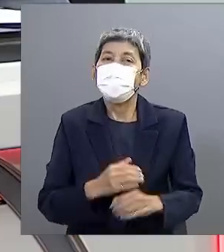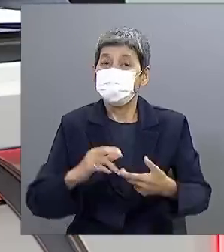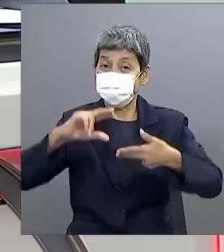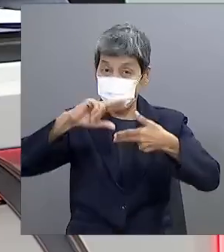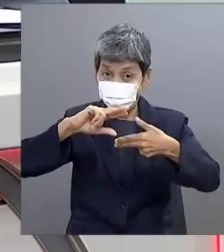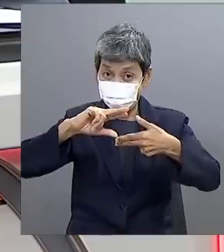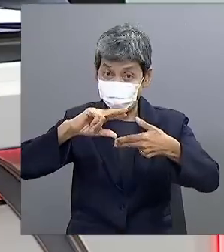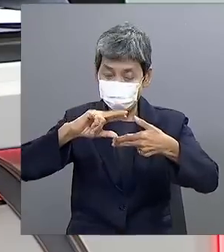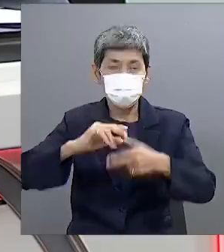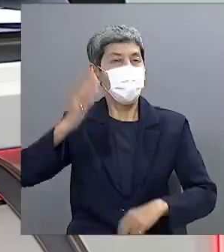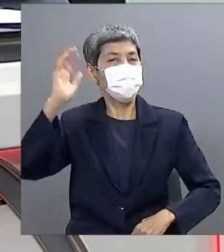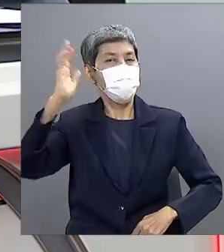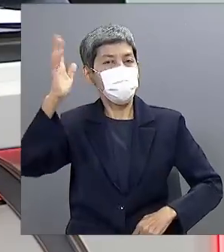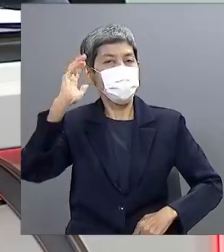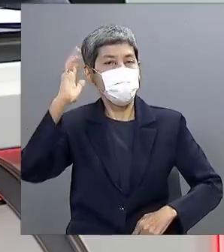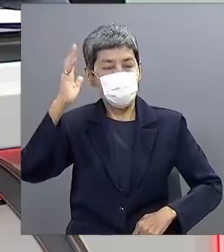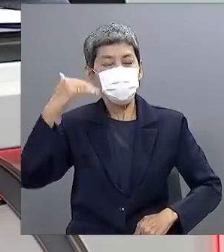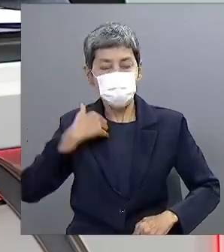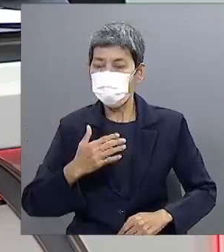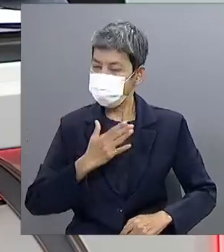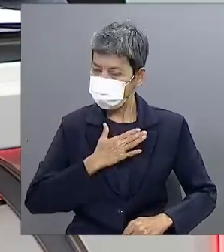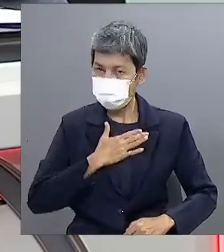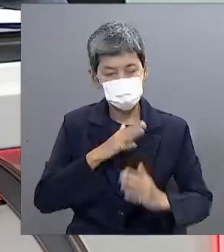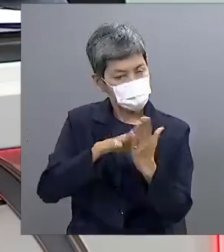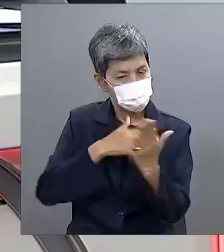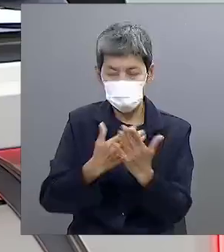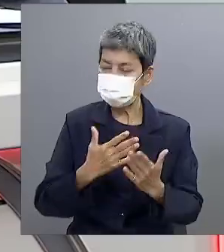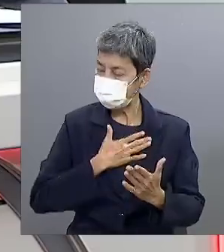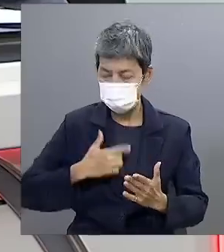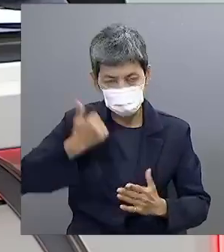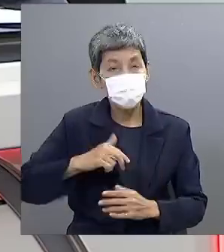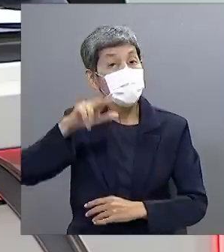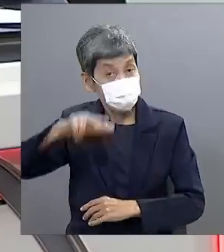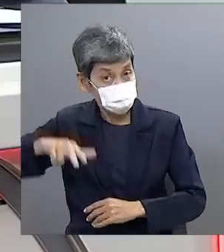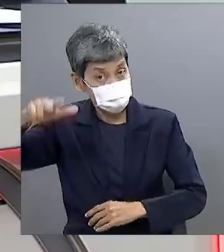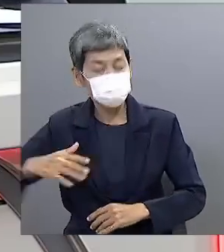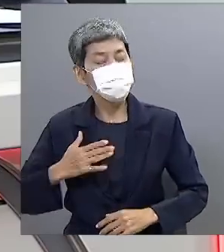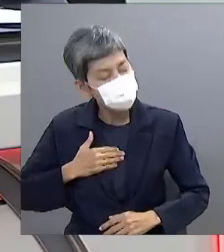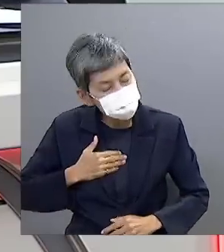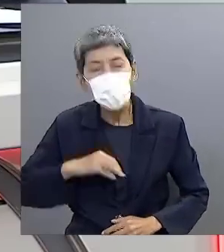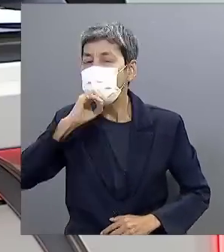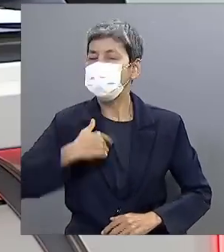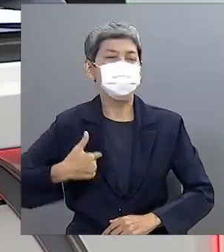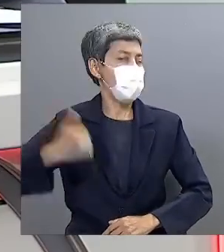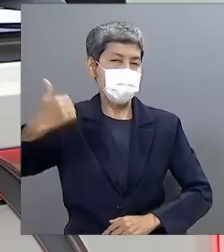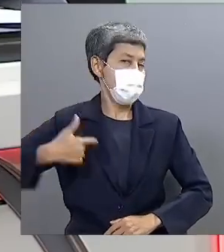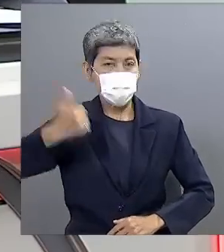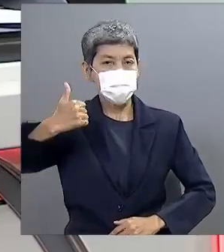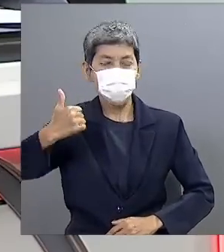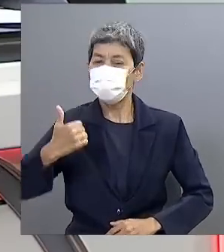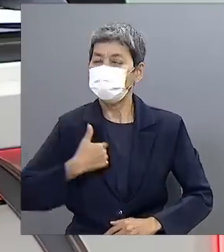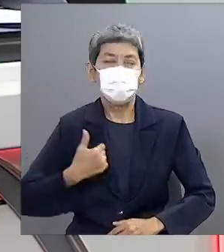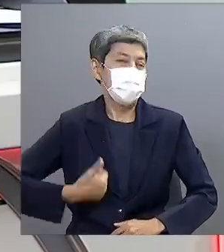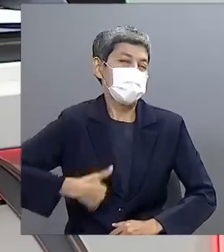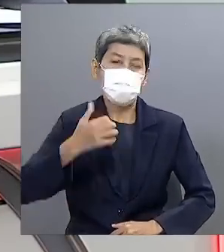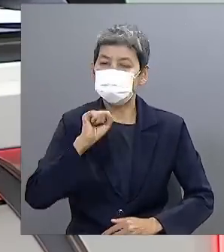วทีโรดโชว์ค่ะประกาศยกจังหวัดส่วนพรรคเพื่อไทยเองก็ยังคงย้ำการชนะเลือกตั้งในแบบที่เรียกว่าแลนด์สไ